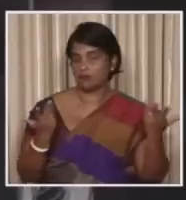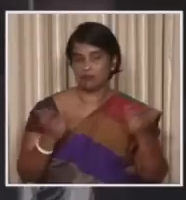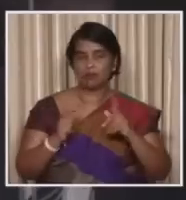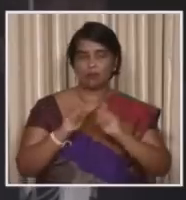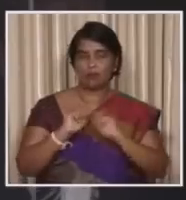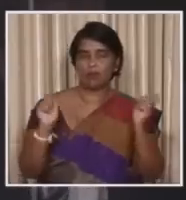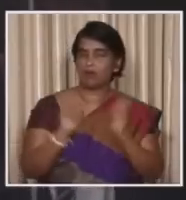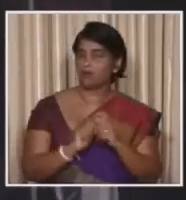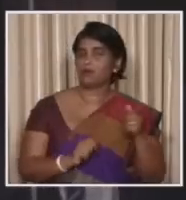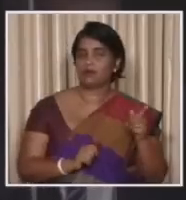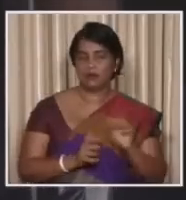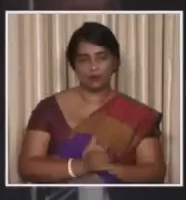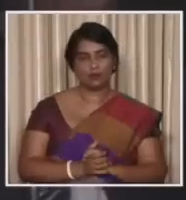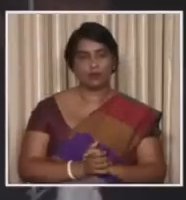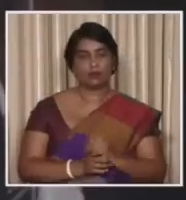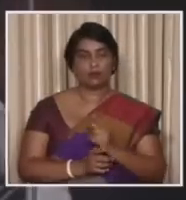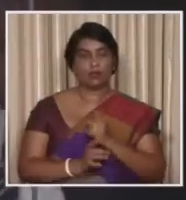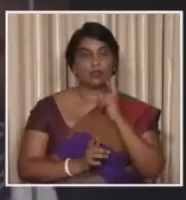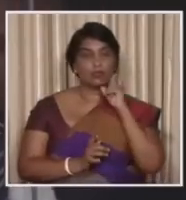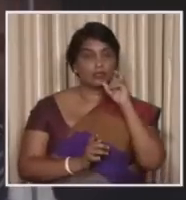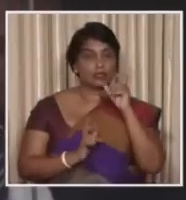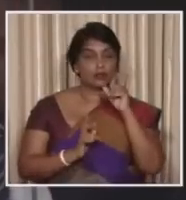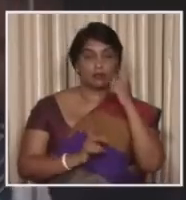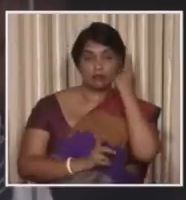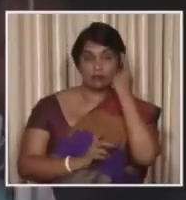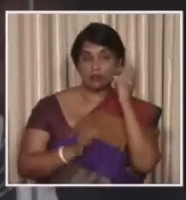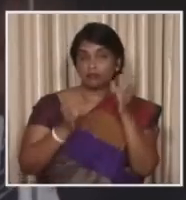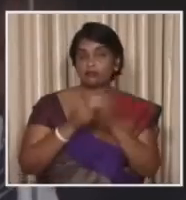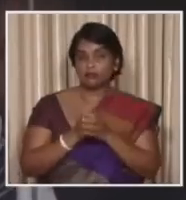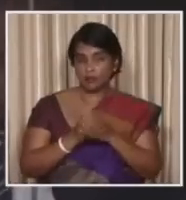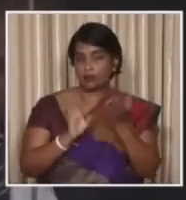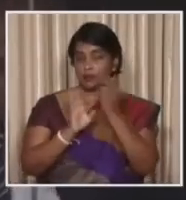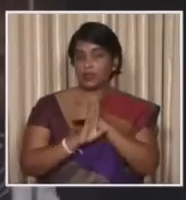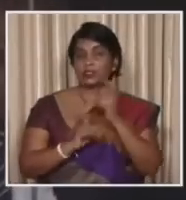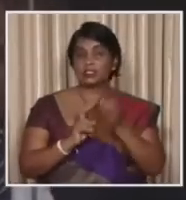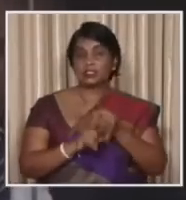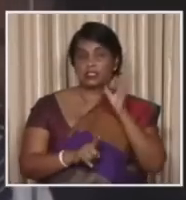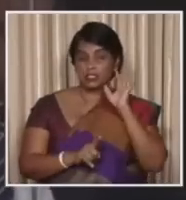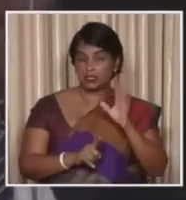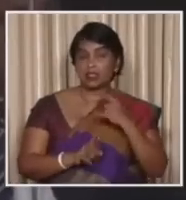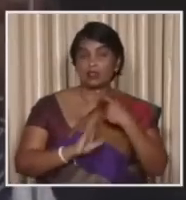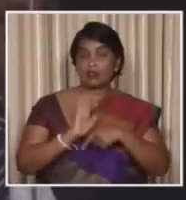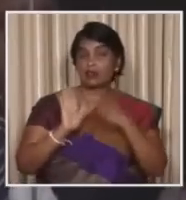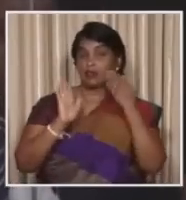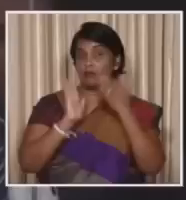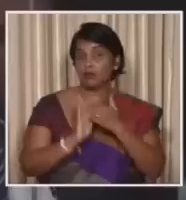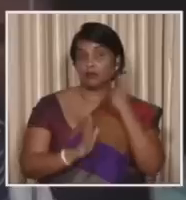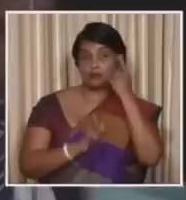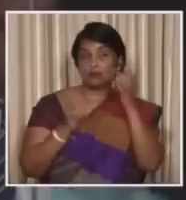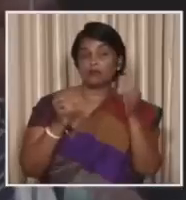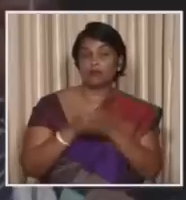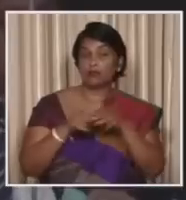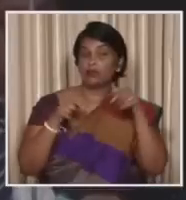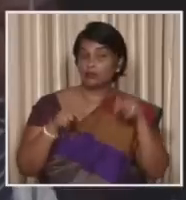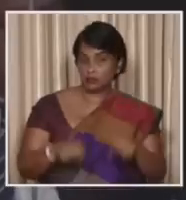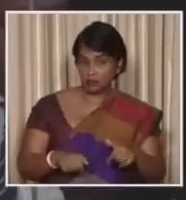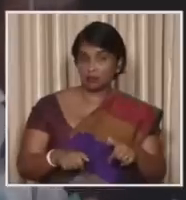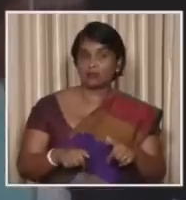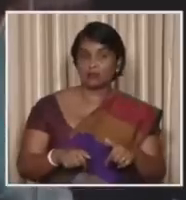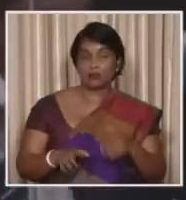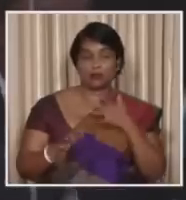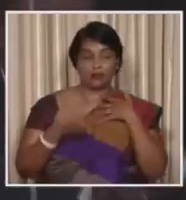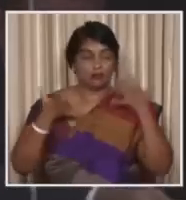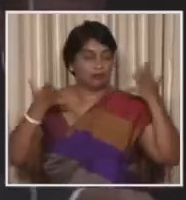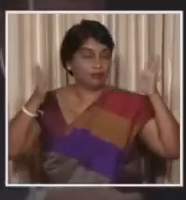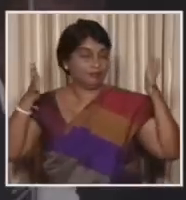කඩන් වැටලා බුද්ධ්‍යාංශය ගැන හුඟක් අය කතා කරා පහුගිය ජනාධිපති රටට පෙන්වුවේ නිකන් බුද්ධ්‍යාංශය දැන් මෙහෙ දිලිසි